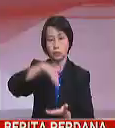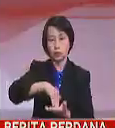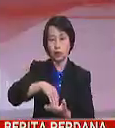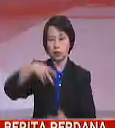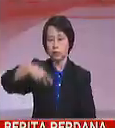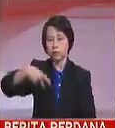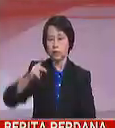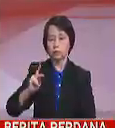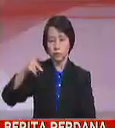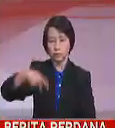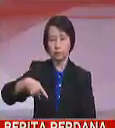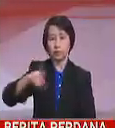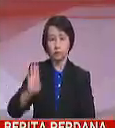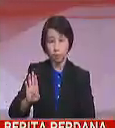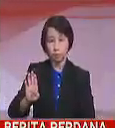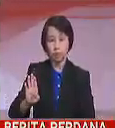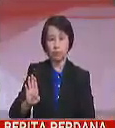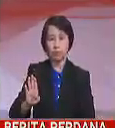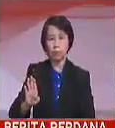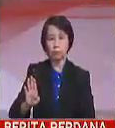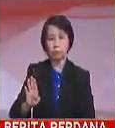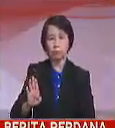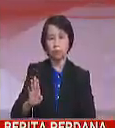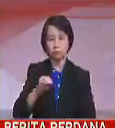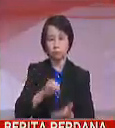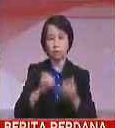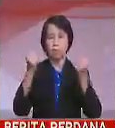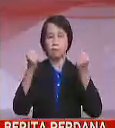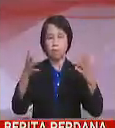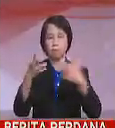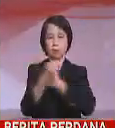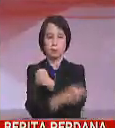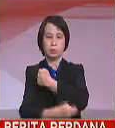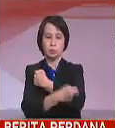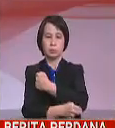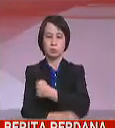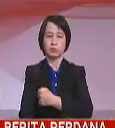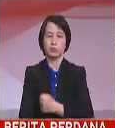semula Perintah Kawalan Pergerakan Bersyarat PKPB di kebanyakan negeri.